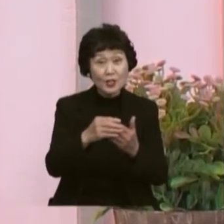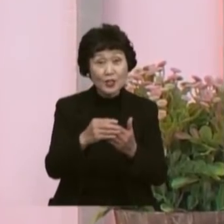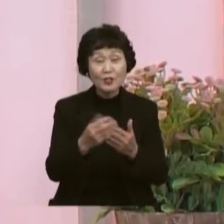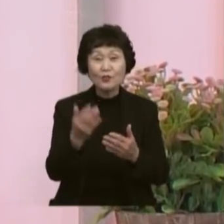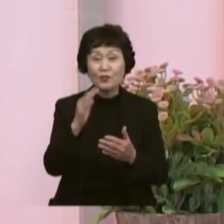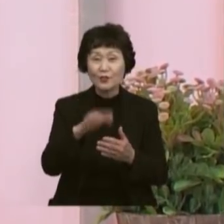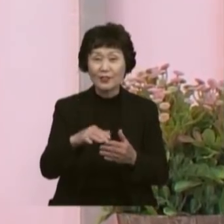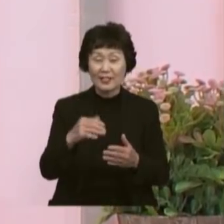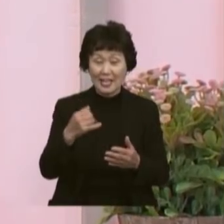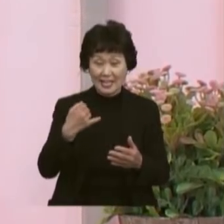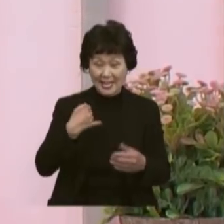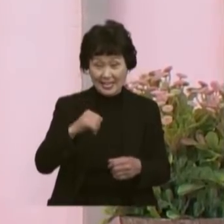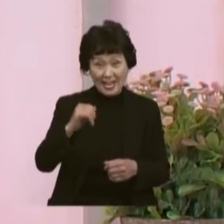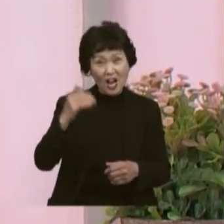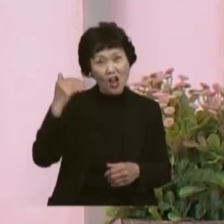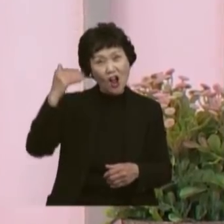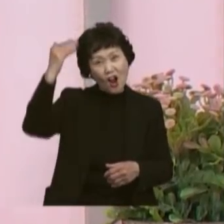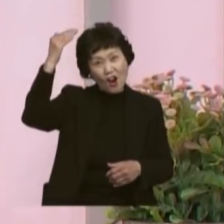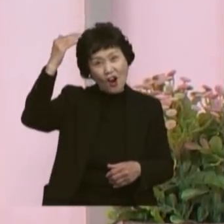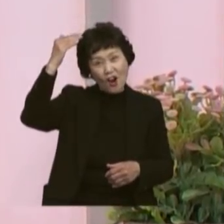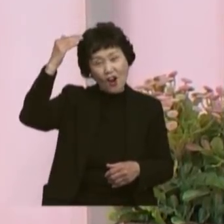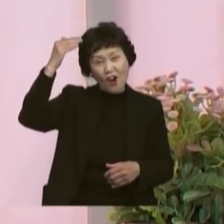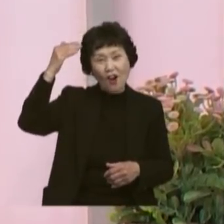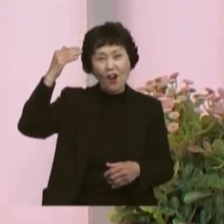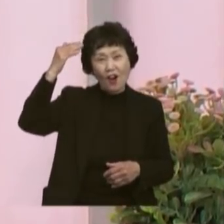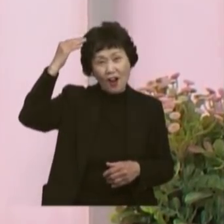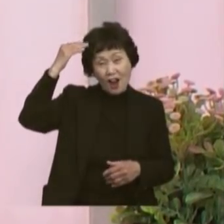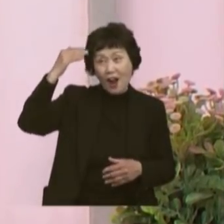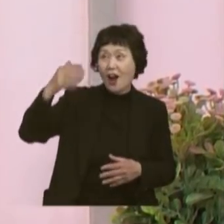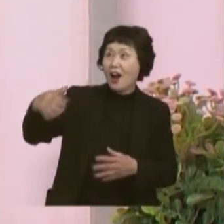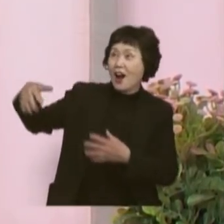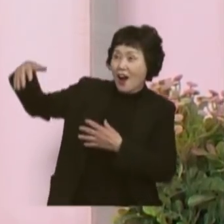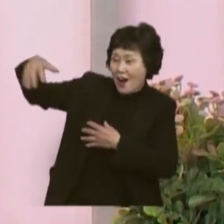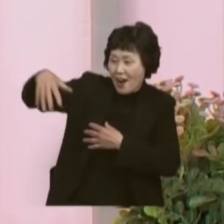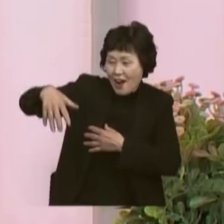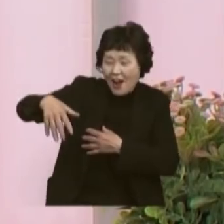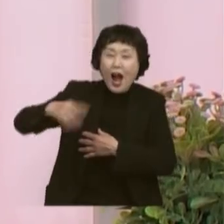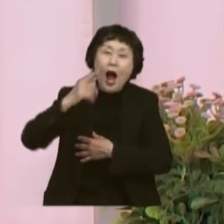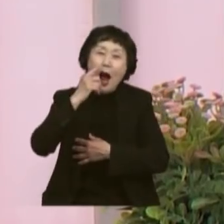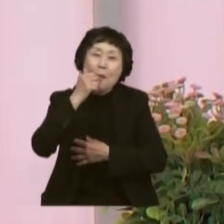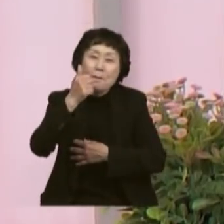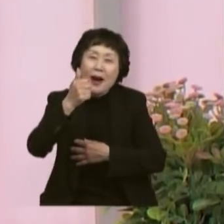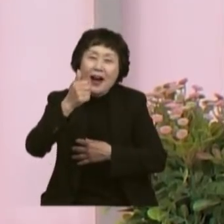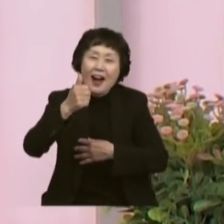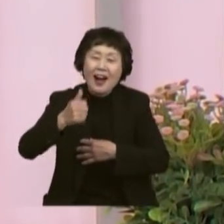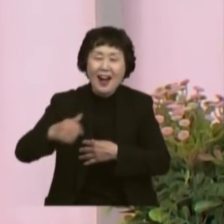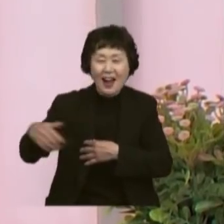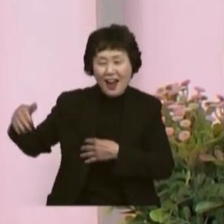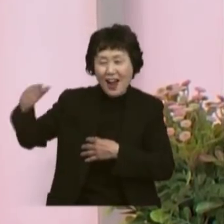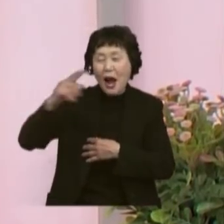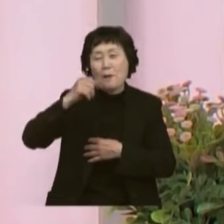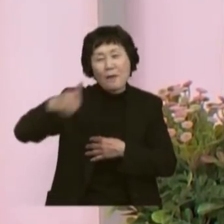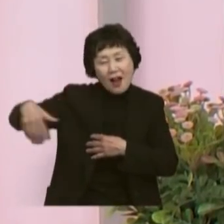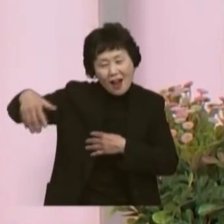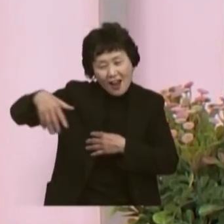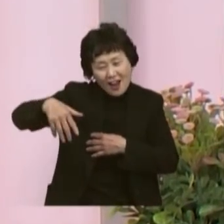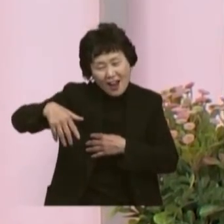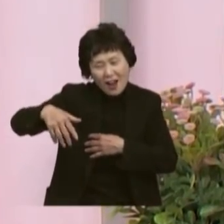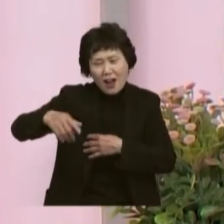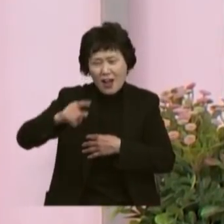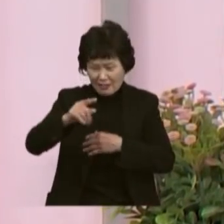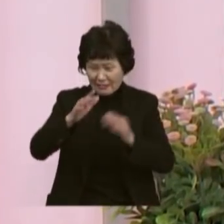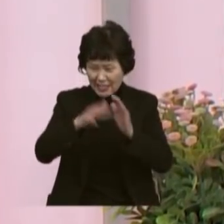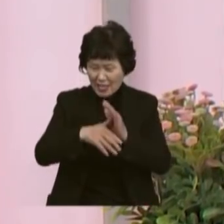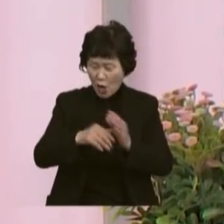좀 키가 커요. 제 목덜미를 아빠 딱 잡더니 제 핸드폰에 그 사진이 있어요. 딱 아유 그때 무서워 죽는 줄